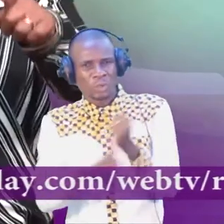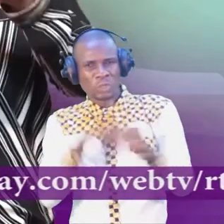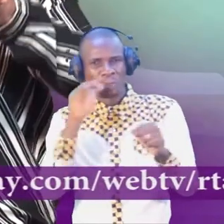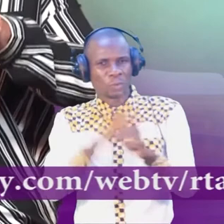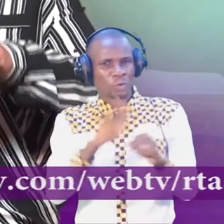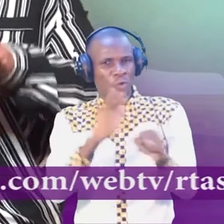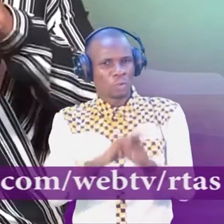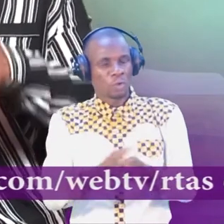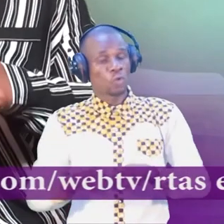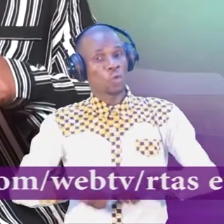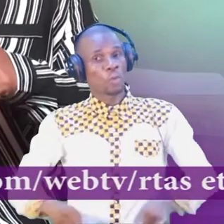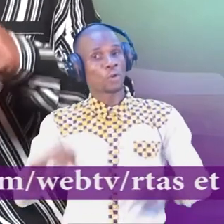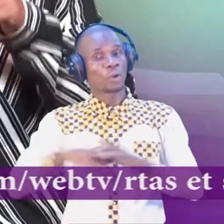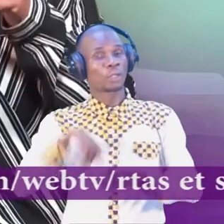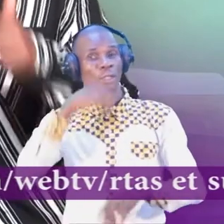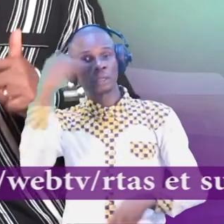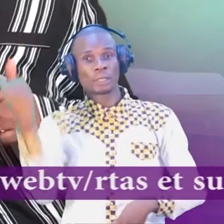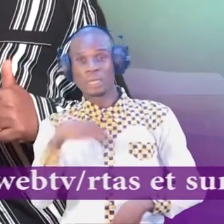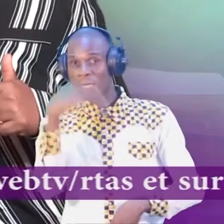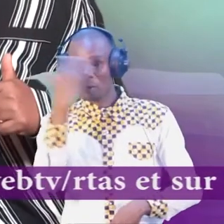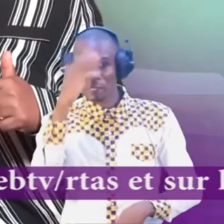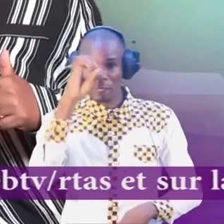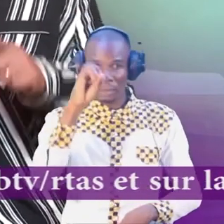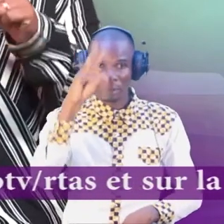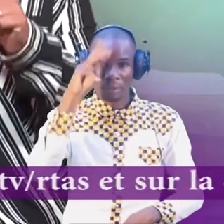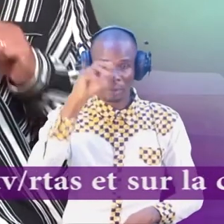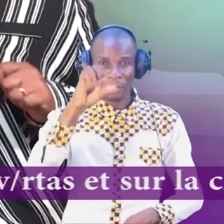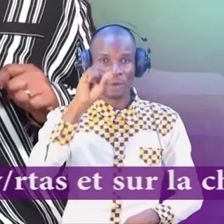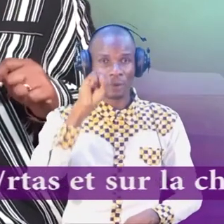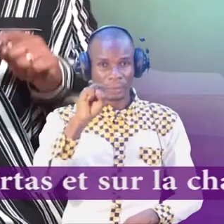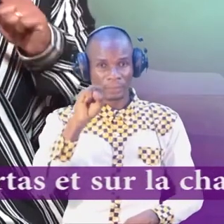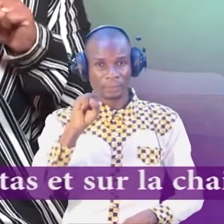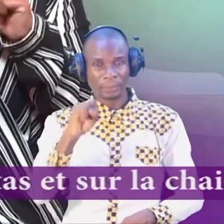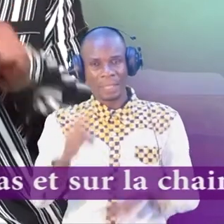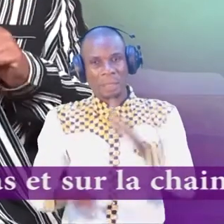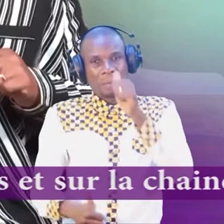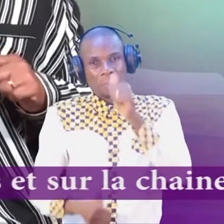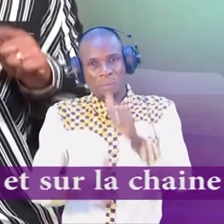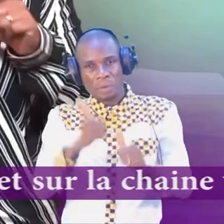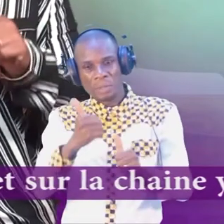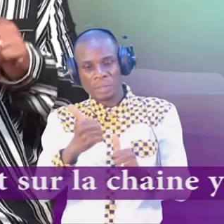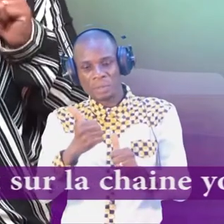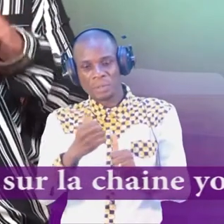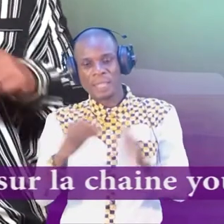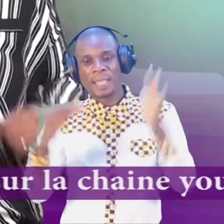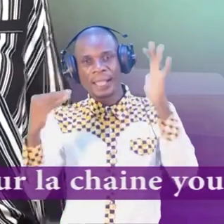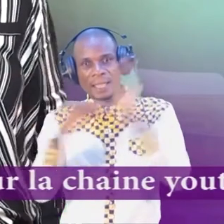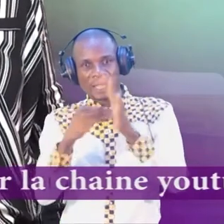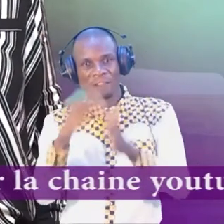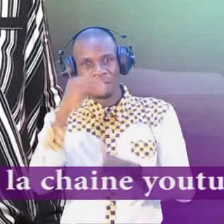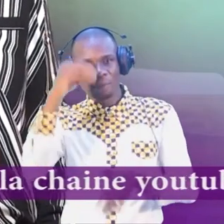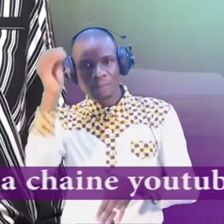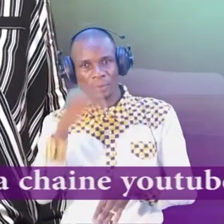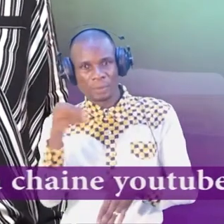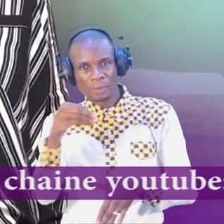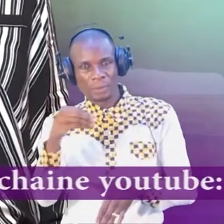sigara. Na kansa ndiyo sababu kuu, magonjwa kuu inaomaliza watu wa kuvuta sigara. Na watu